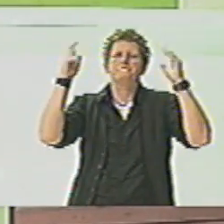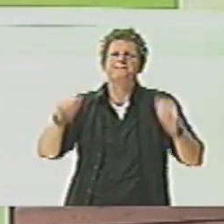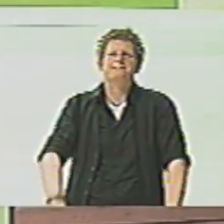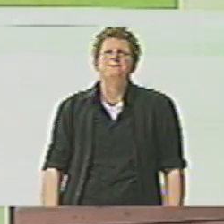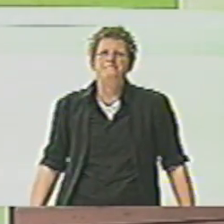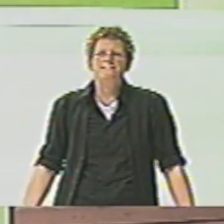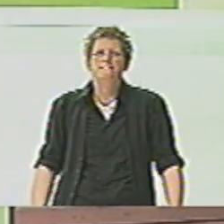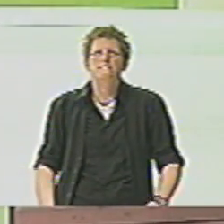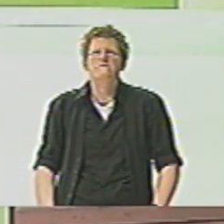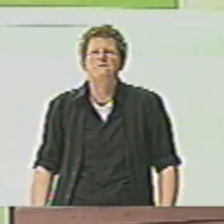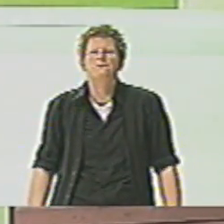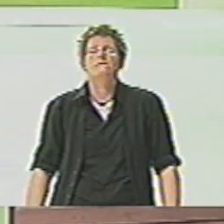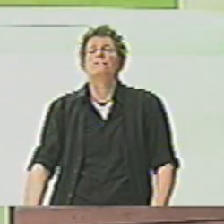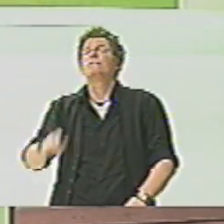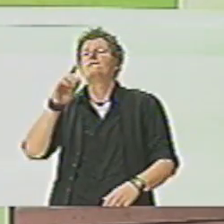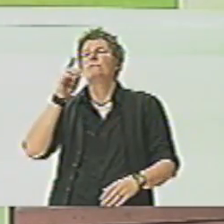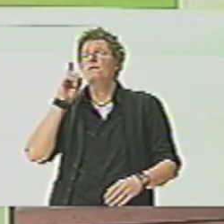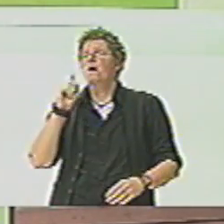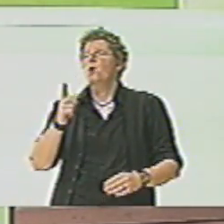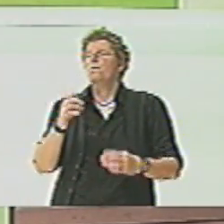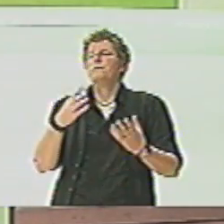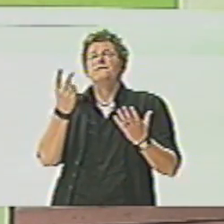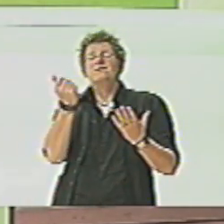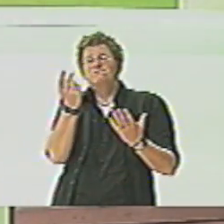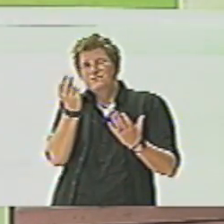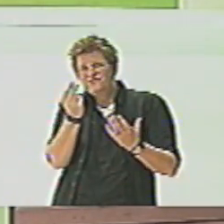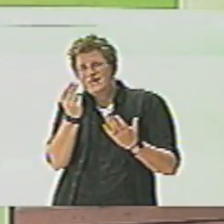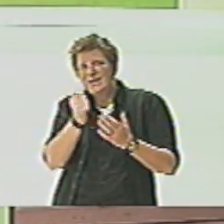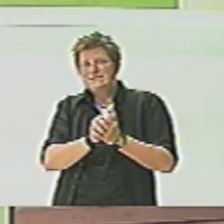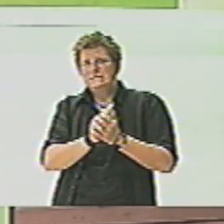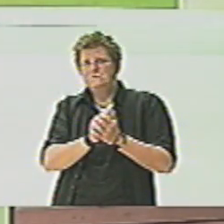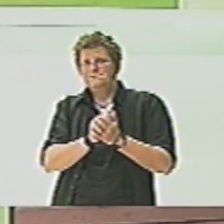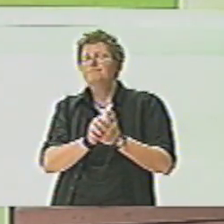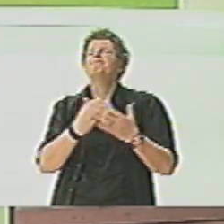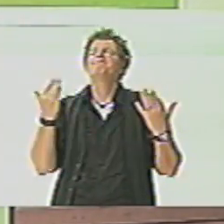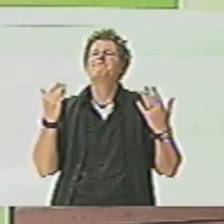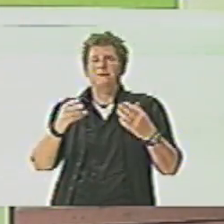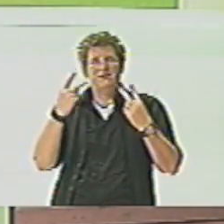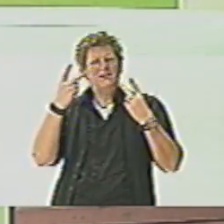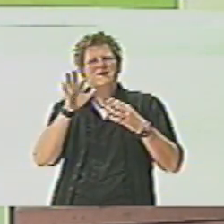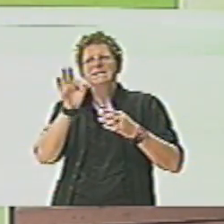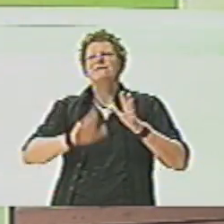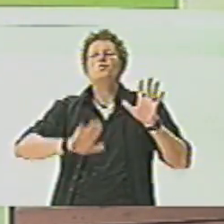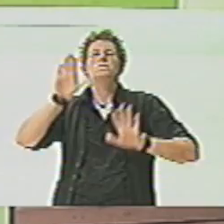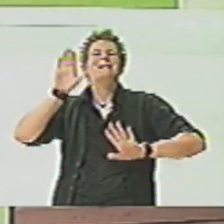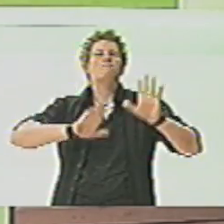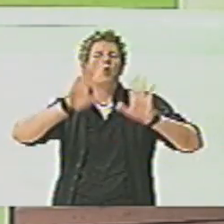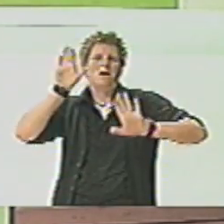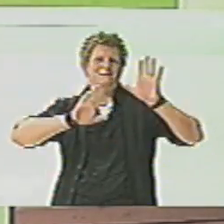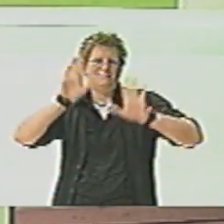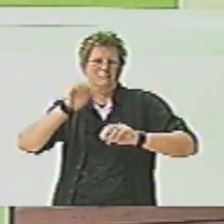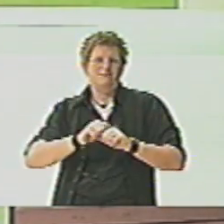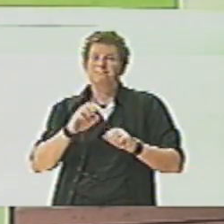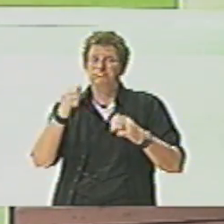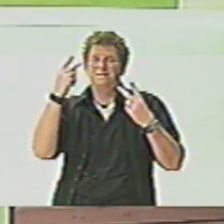Finanzielle Spielräume sind auch, nicht nur, aber auch Grundlage für das Funktionieren einer lebendigen Demokratie. Und